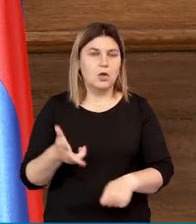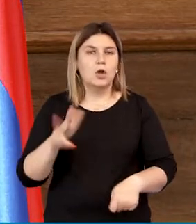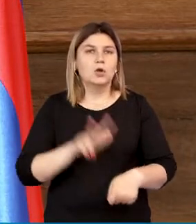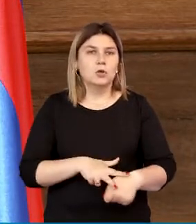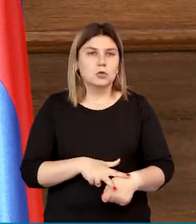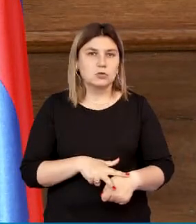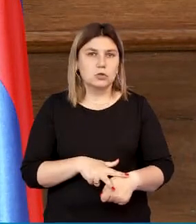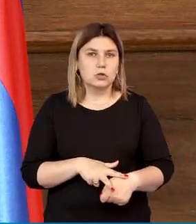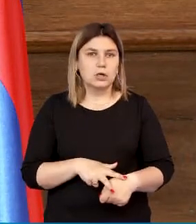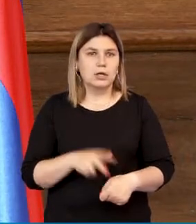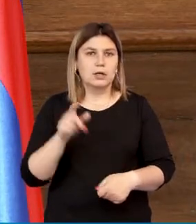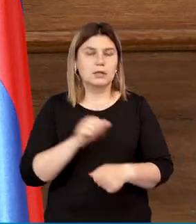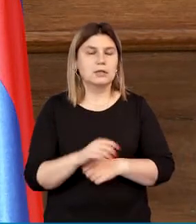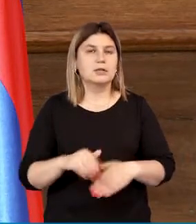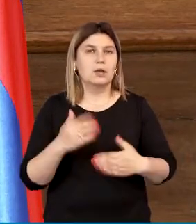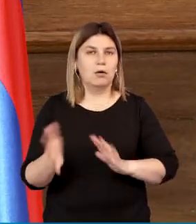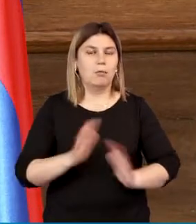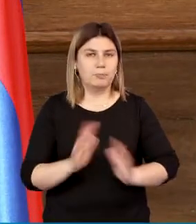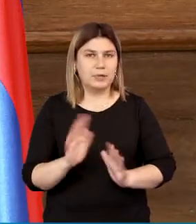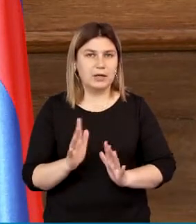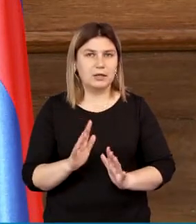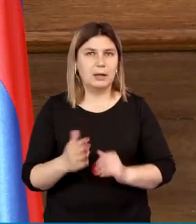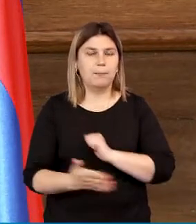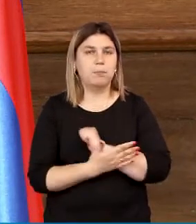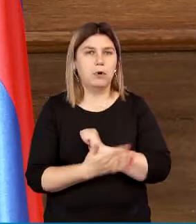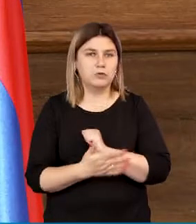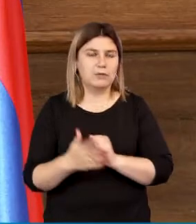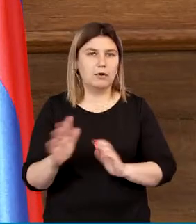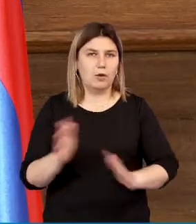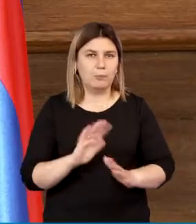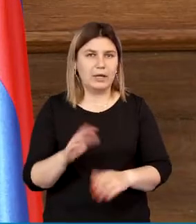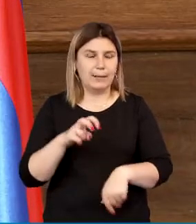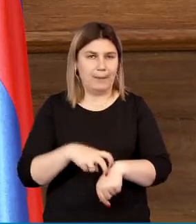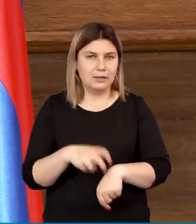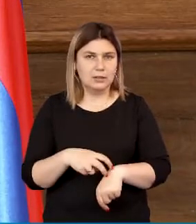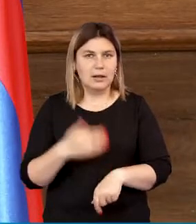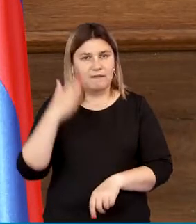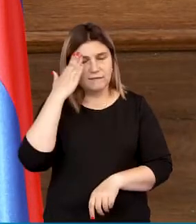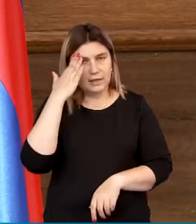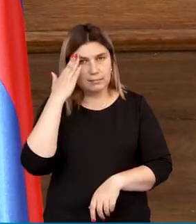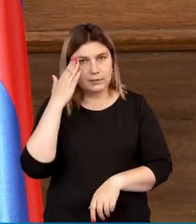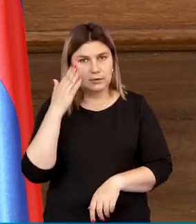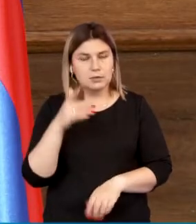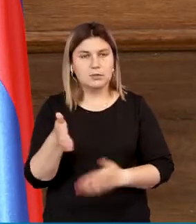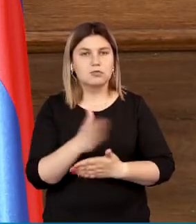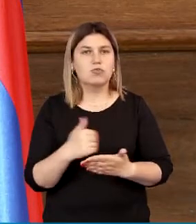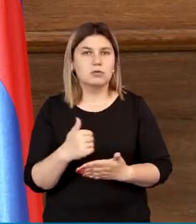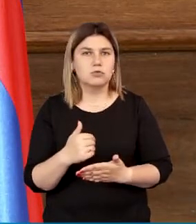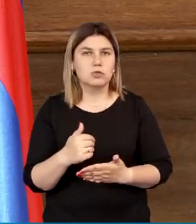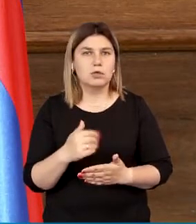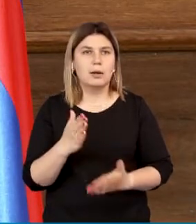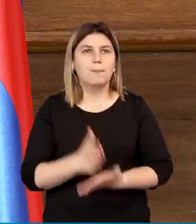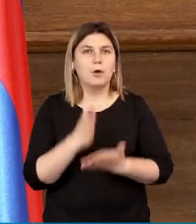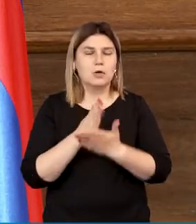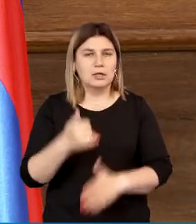które rozumiem świadczą tutaj opiekę, podstawową opiekę medyczną. Wiem, że część porad odbywa się